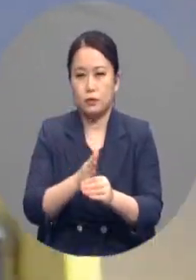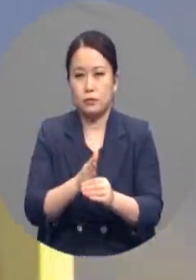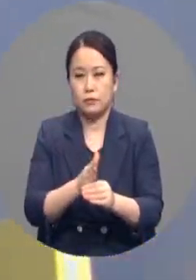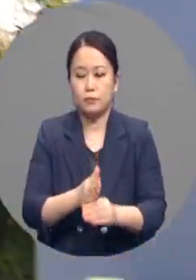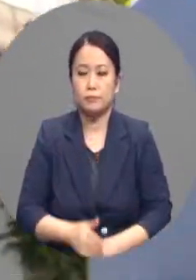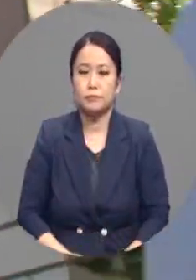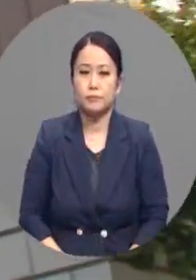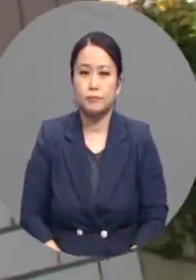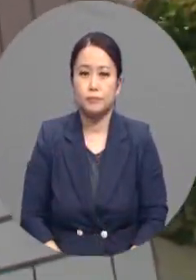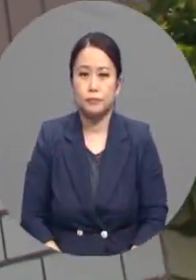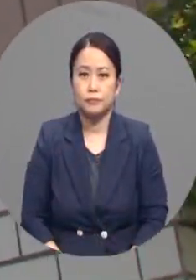mbc 뉴스 손 다 모입니다